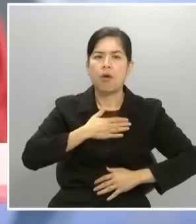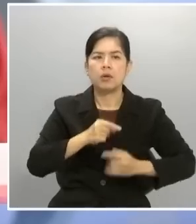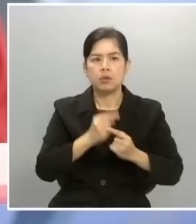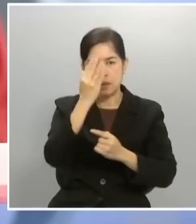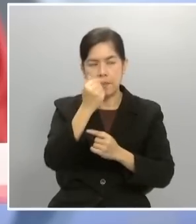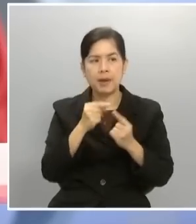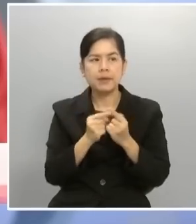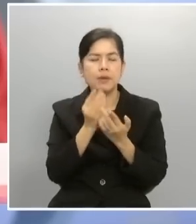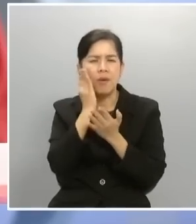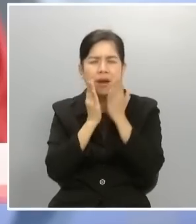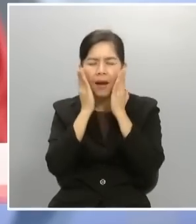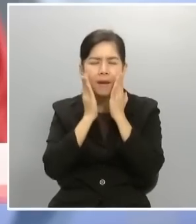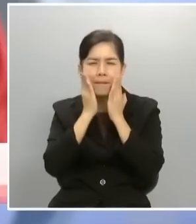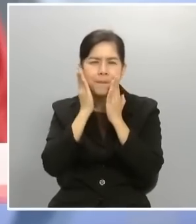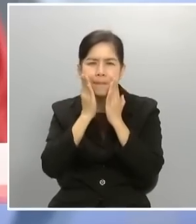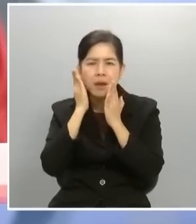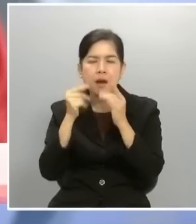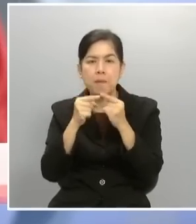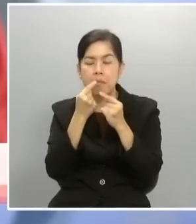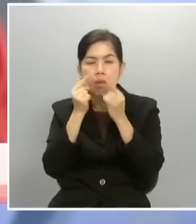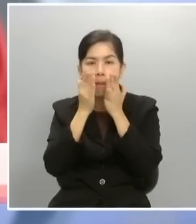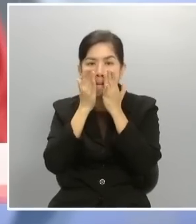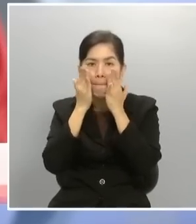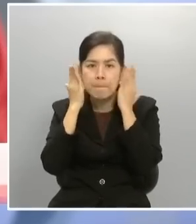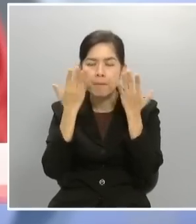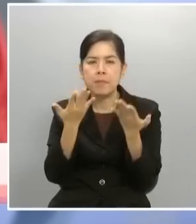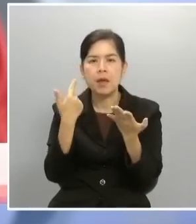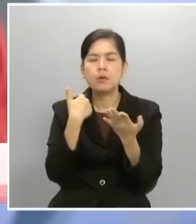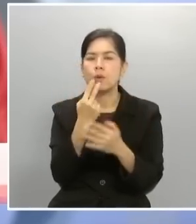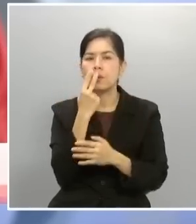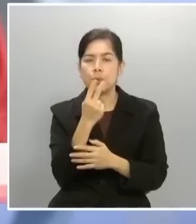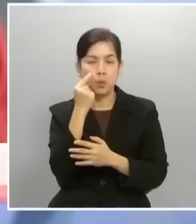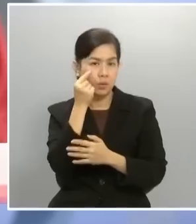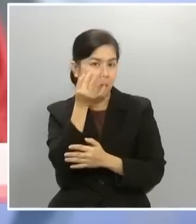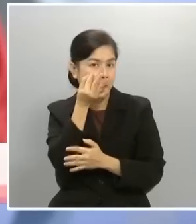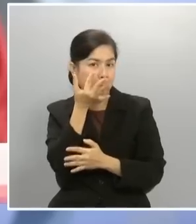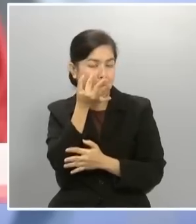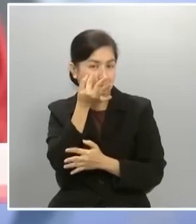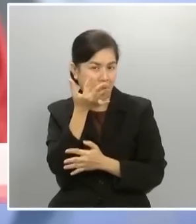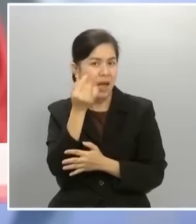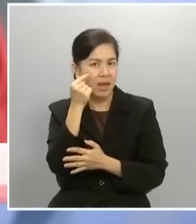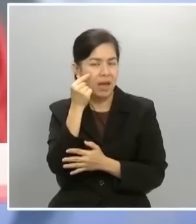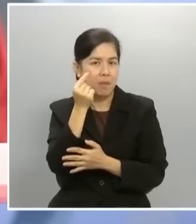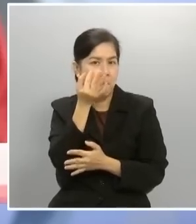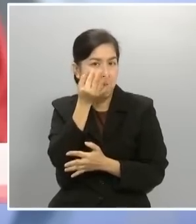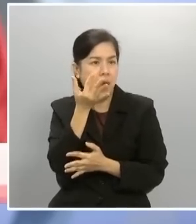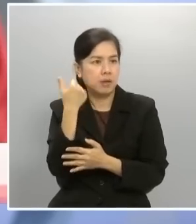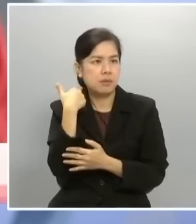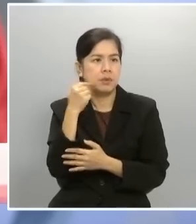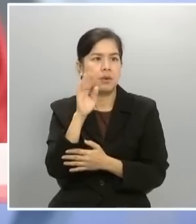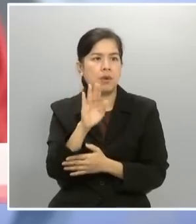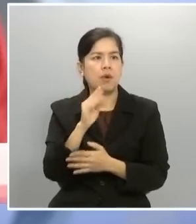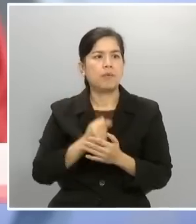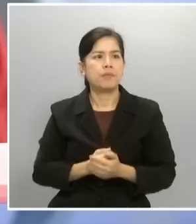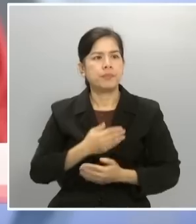เครื่องสำอางออกทุกครั้งที่เธอต้องแต่งหน้าสิ่งที่เธอเห็นคือแผลเป็นบนใบหน้าของเธอมันทำให้